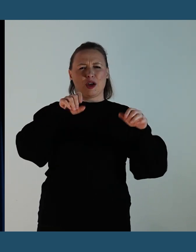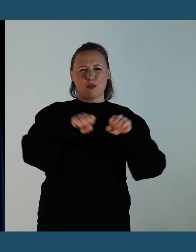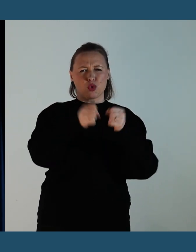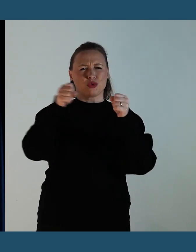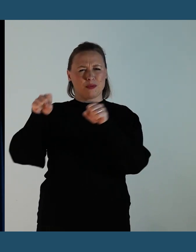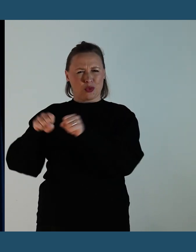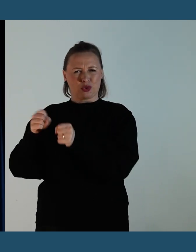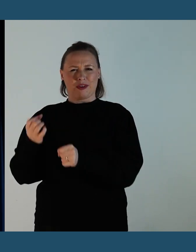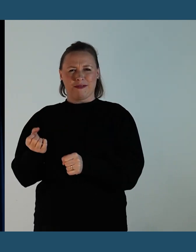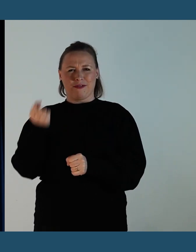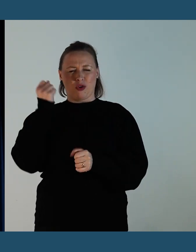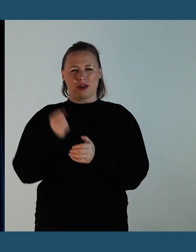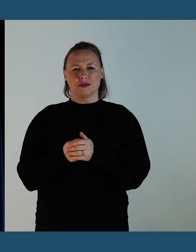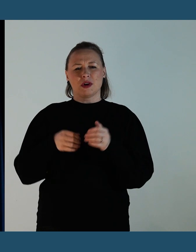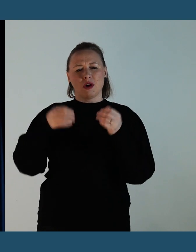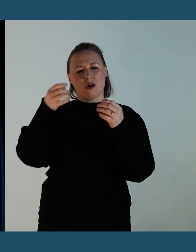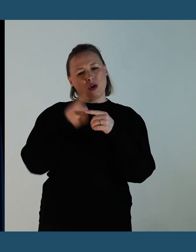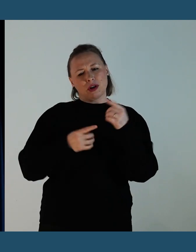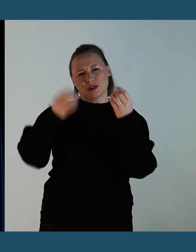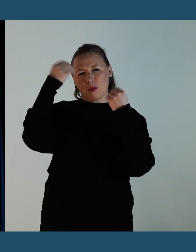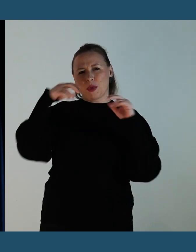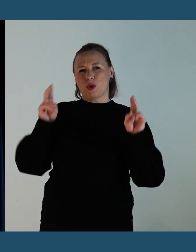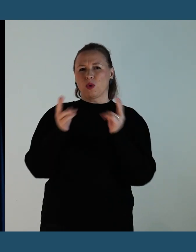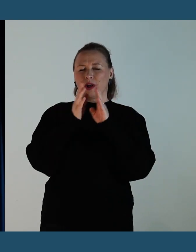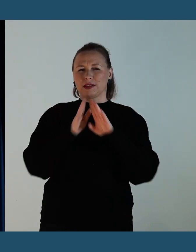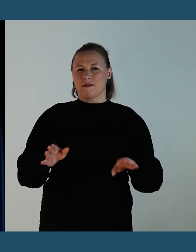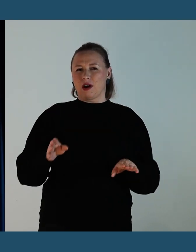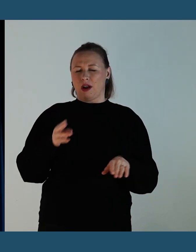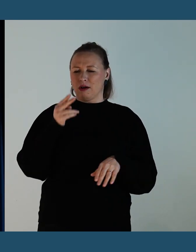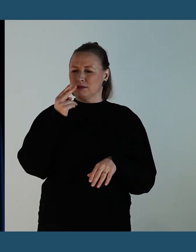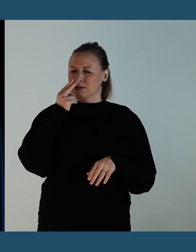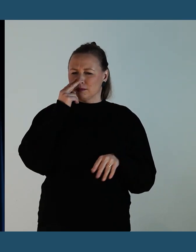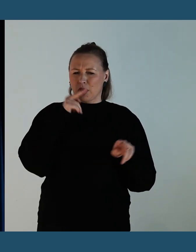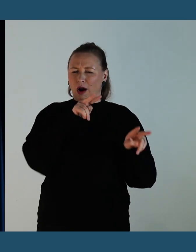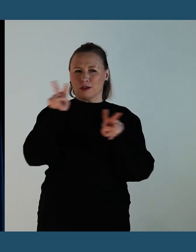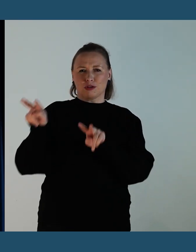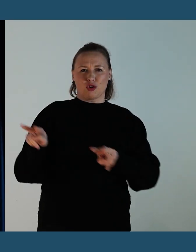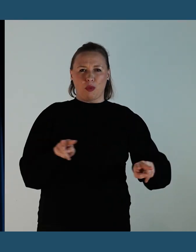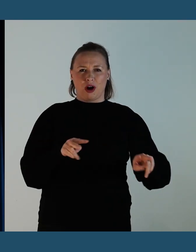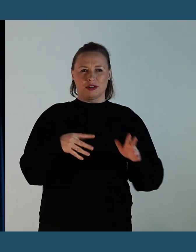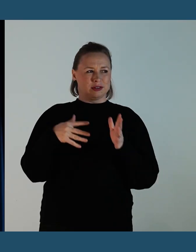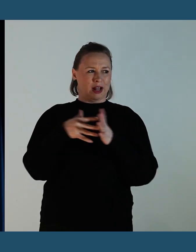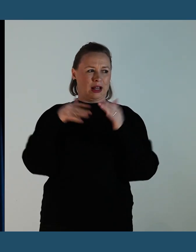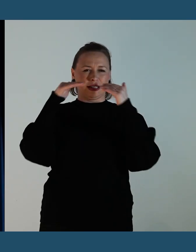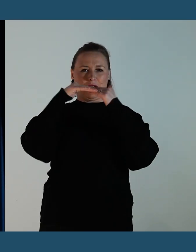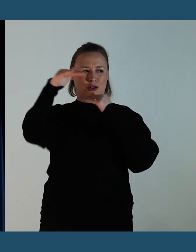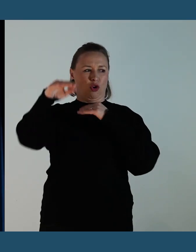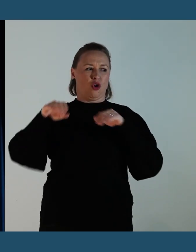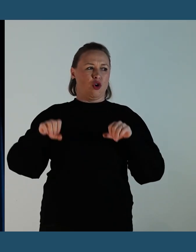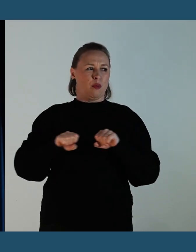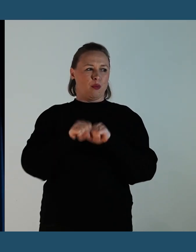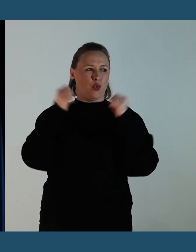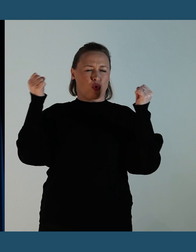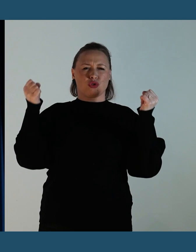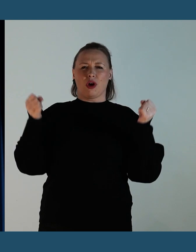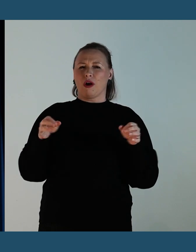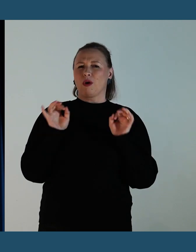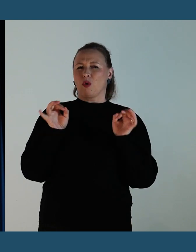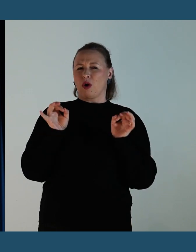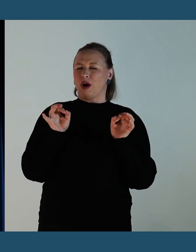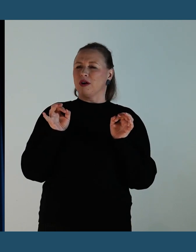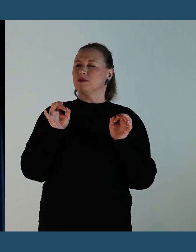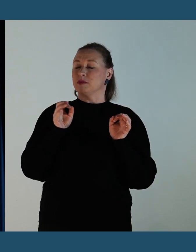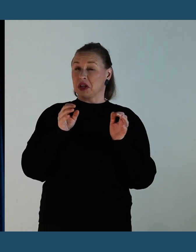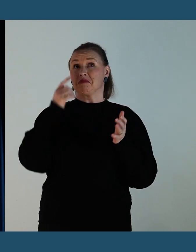tavalla. Me ehkä aika helposti ajatellaan, että se kohta, kun joku lasikatto murtuu, niin se on ikään kuin se juhlan paikka ja työ on tehty ja sitten kaikki voi